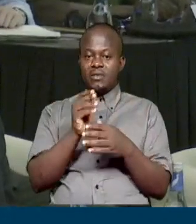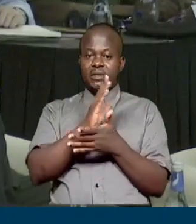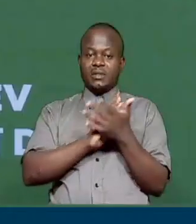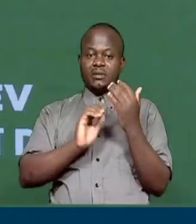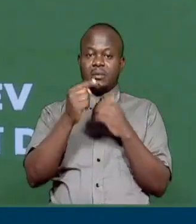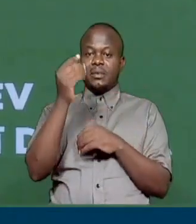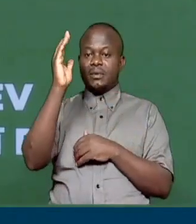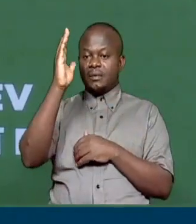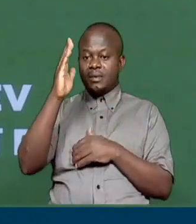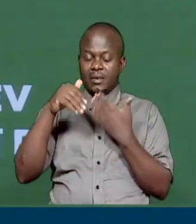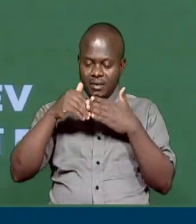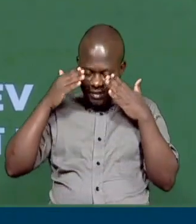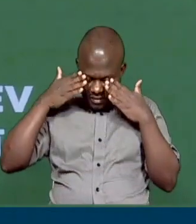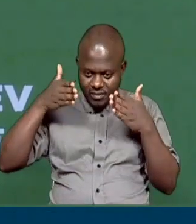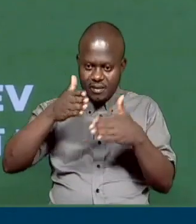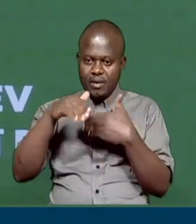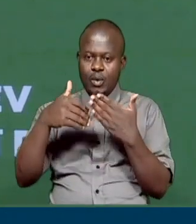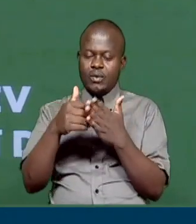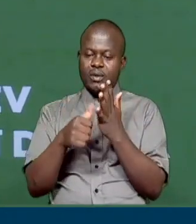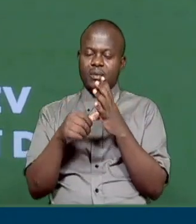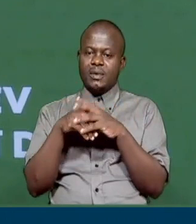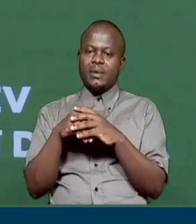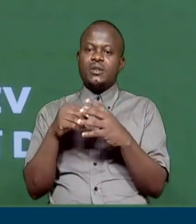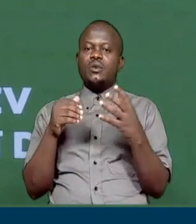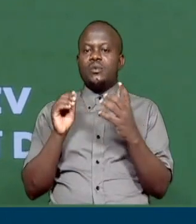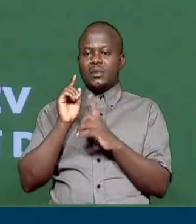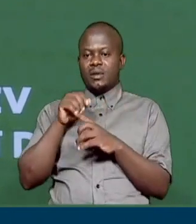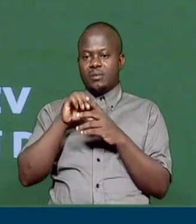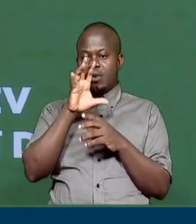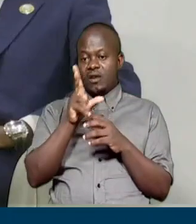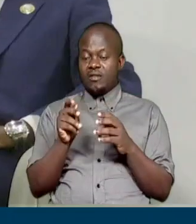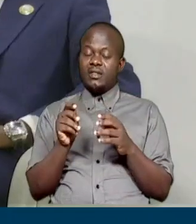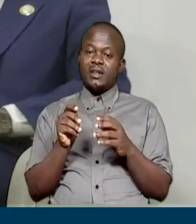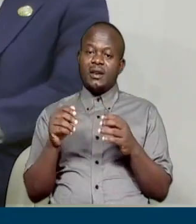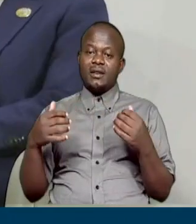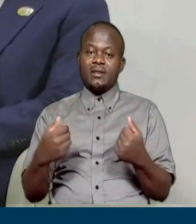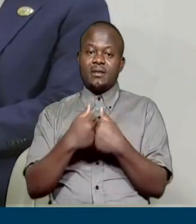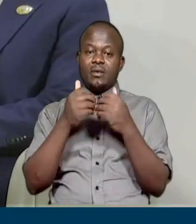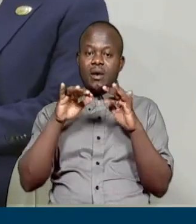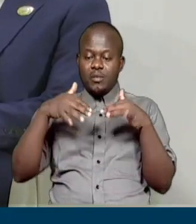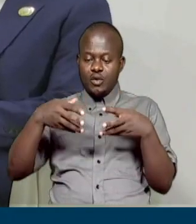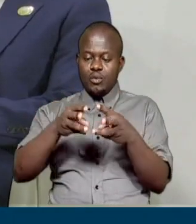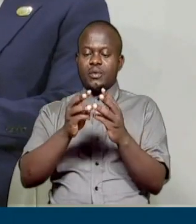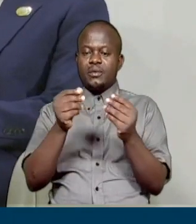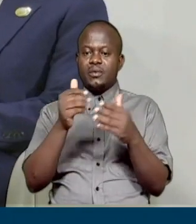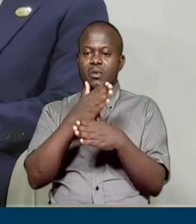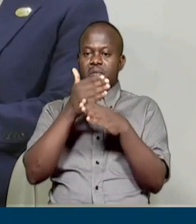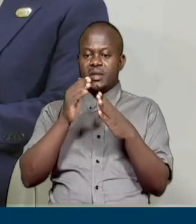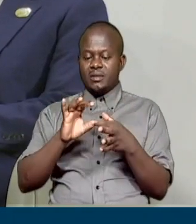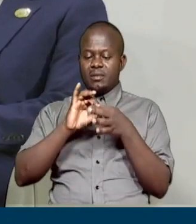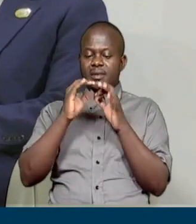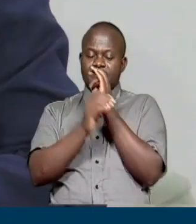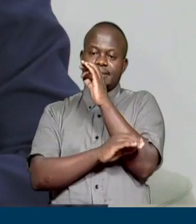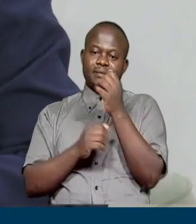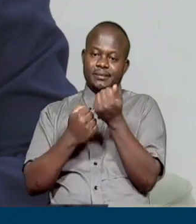biganiro cyagarutse ku mizi y'ibibazo by'umutekano muri Afurika, ingaruka n'uburyo byakemurwa. Minisitiri w'Ububanyi